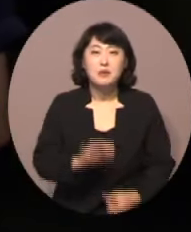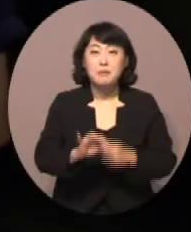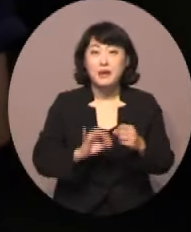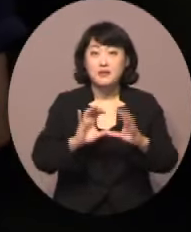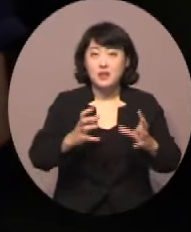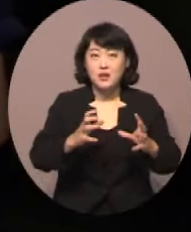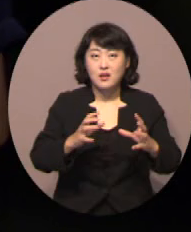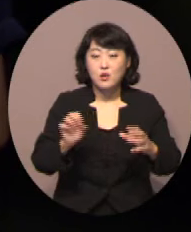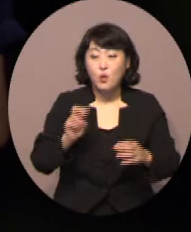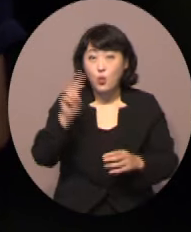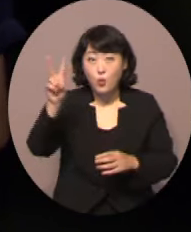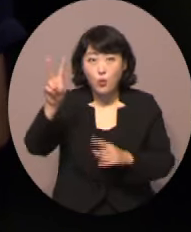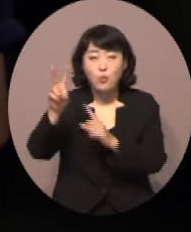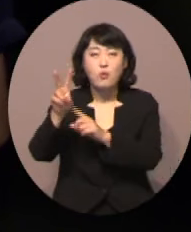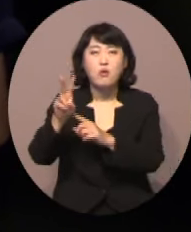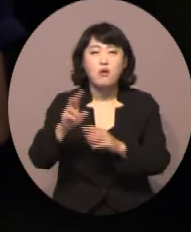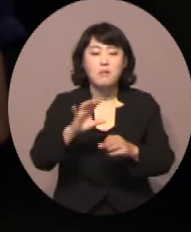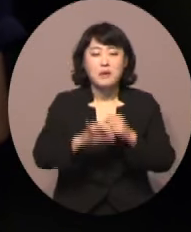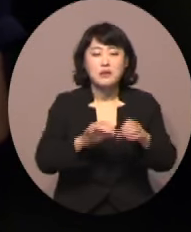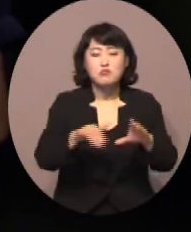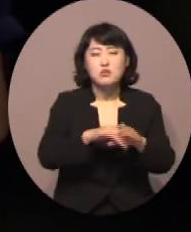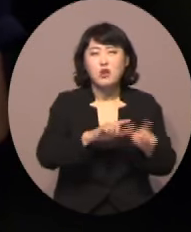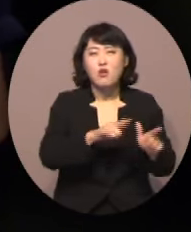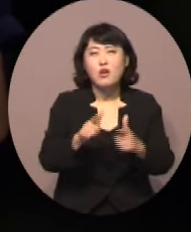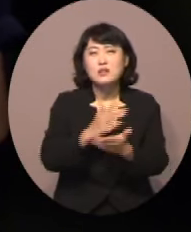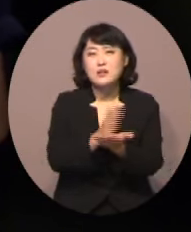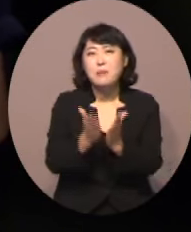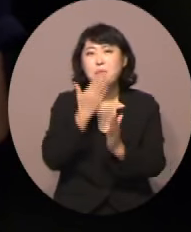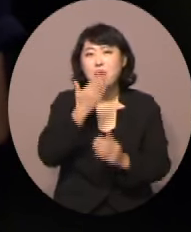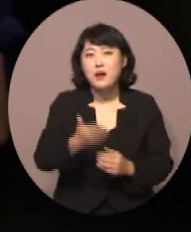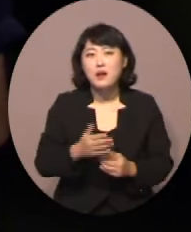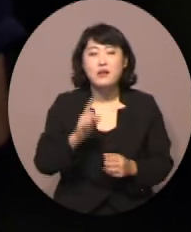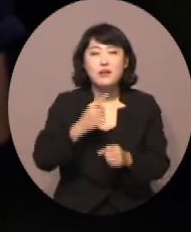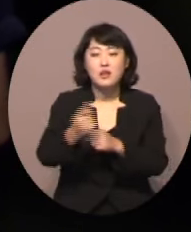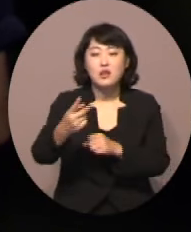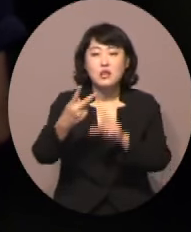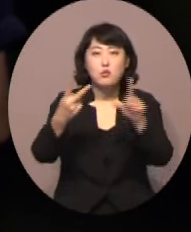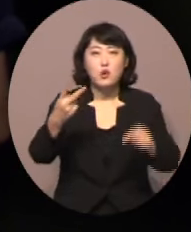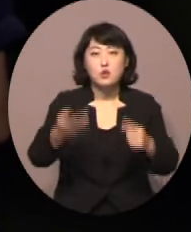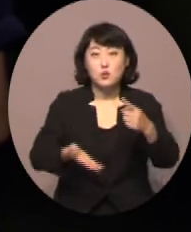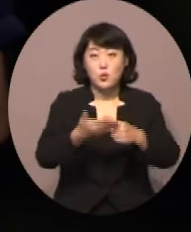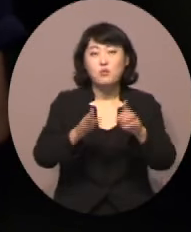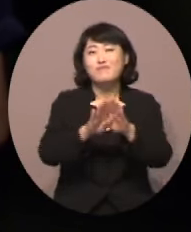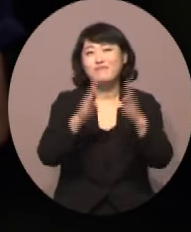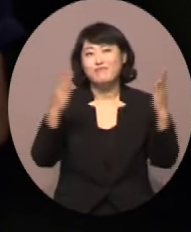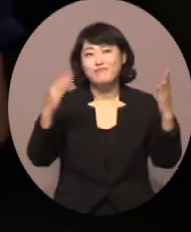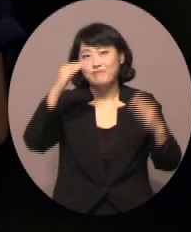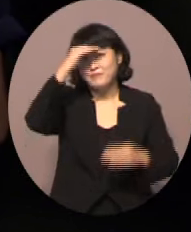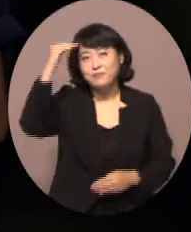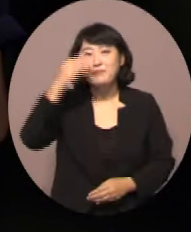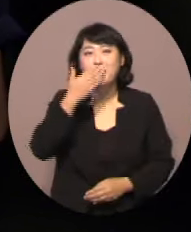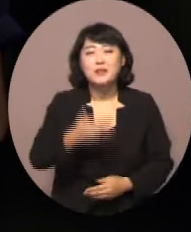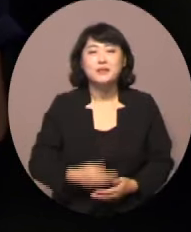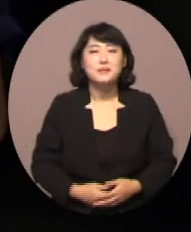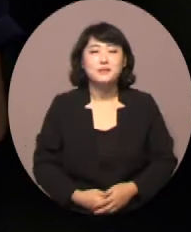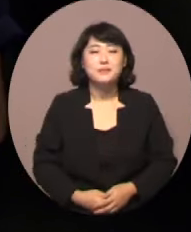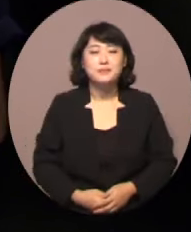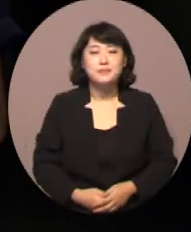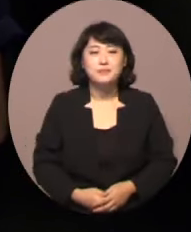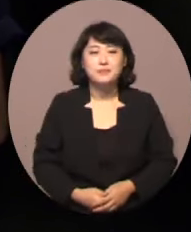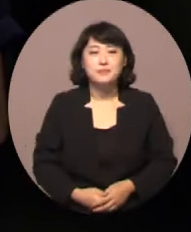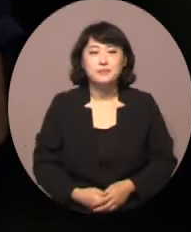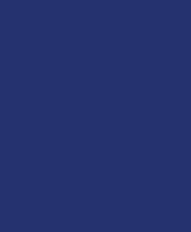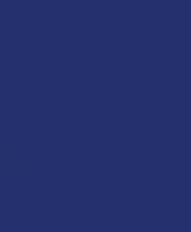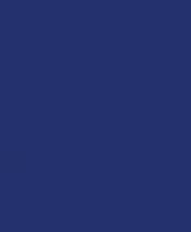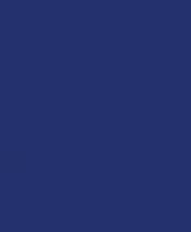용을 중심으로 백제 문화의 다양성을 확인할 수 있는 이번 전시는 내년 2월 초까지 이어집니다. MBC 뉴스 박선진입니다.